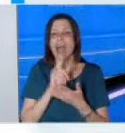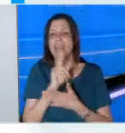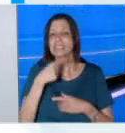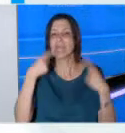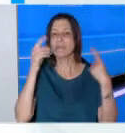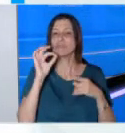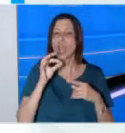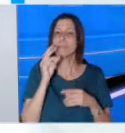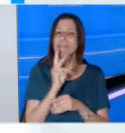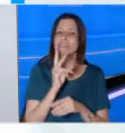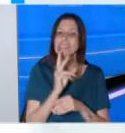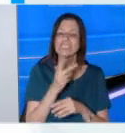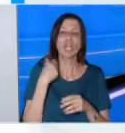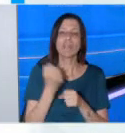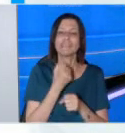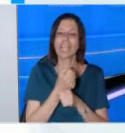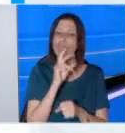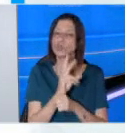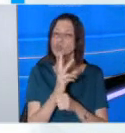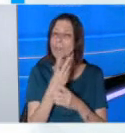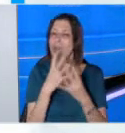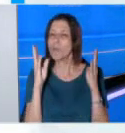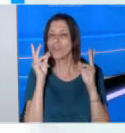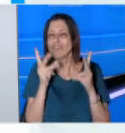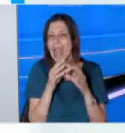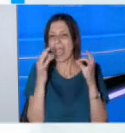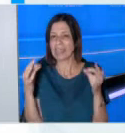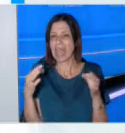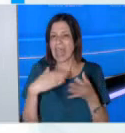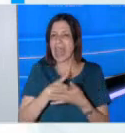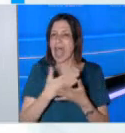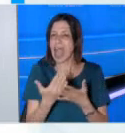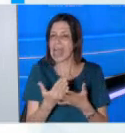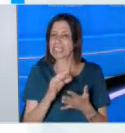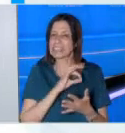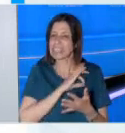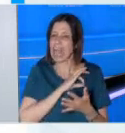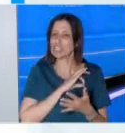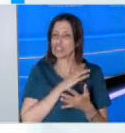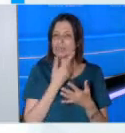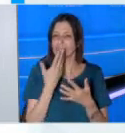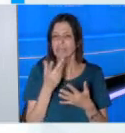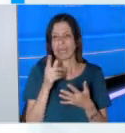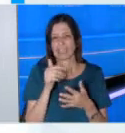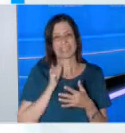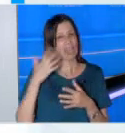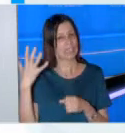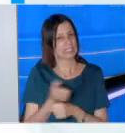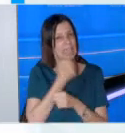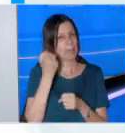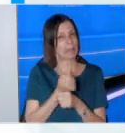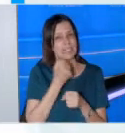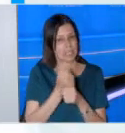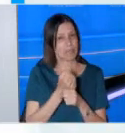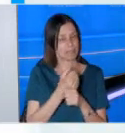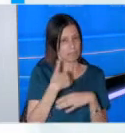ימים של מבצע שומר החומות, אפשר כבר להתחיל לחלק את הצלשים והטרשים. הצבא הצליח במשימה שהוגדרה